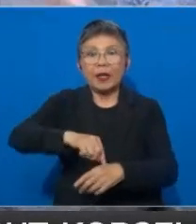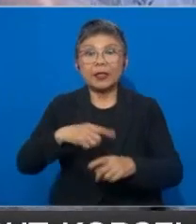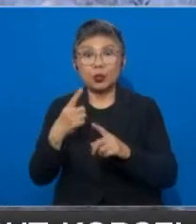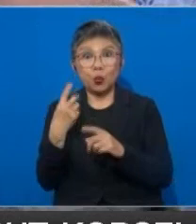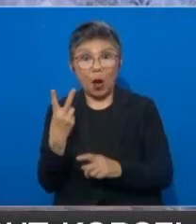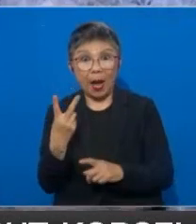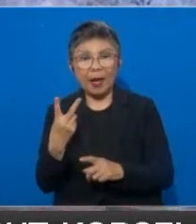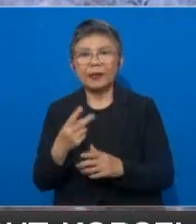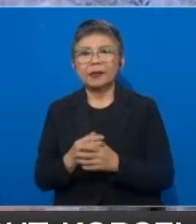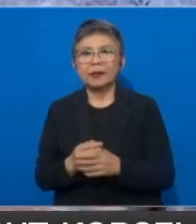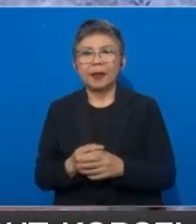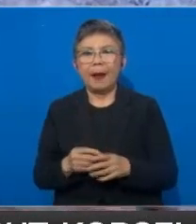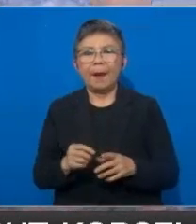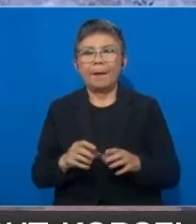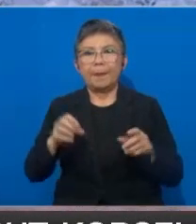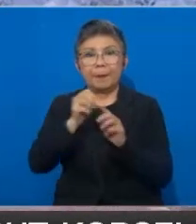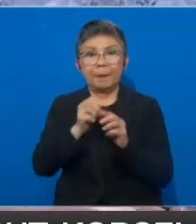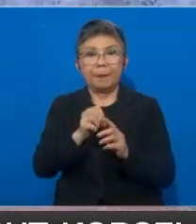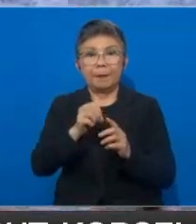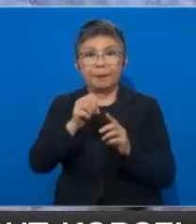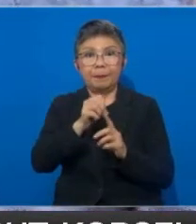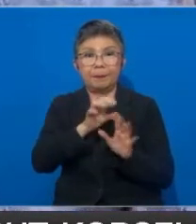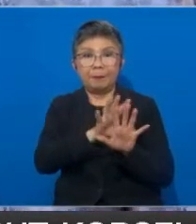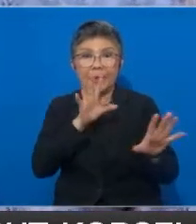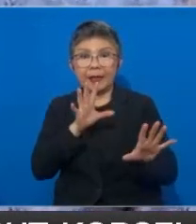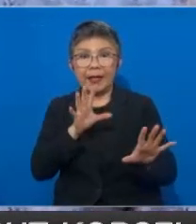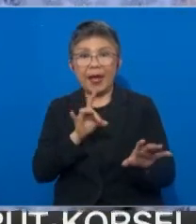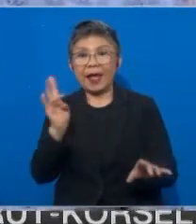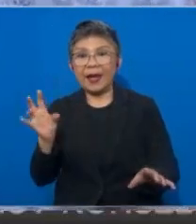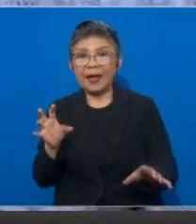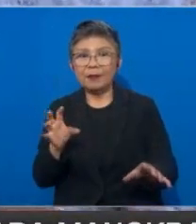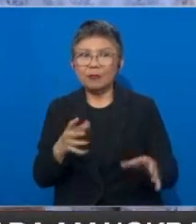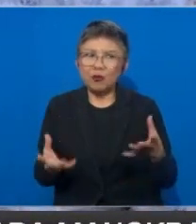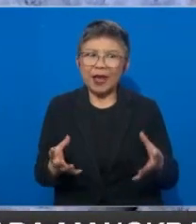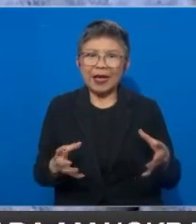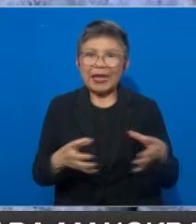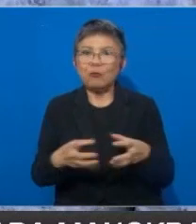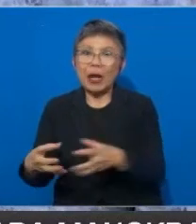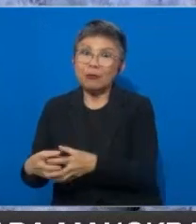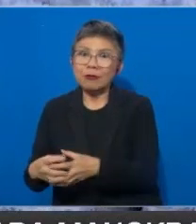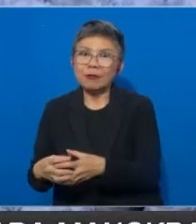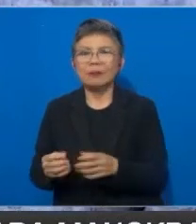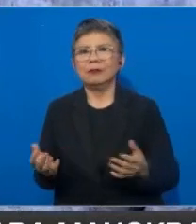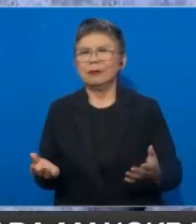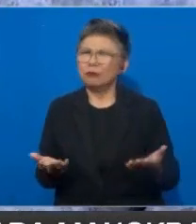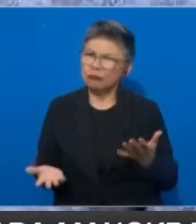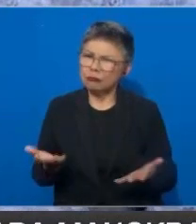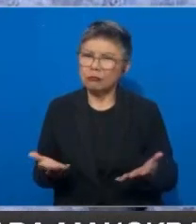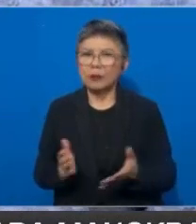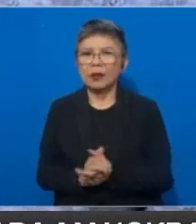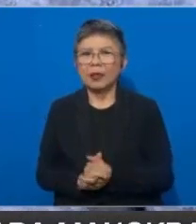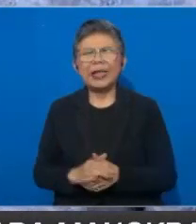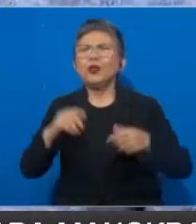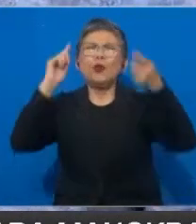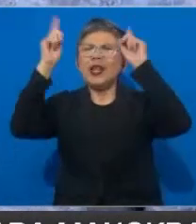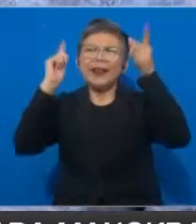yang katakanlah yang lainnya ikut bergabung dalam koalisi lebih besar. Itu politik